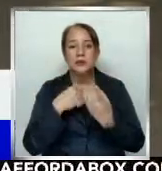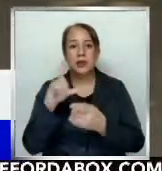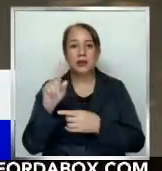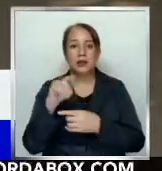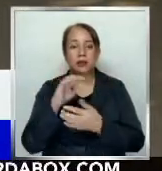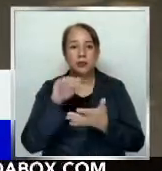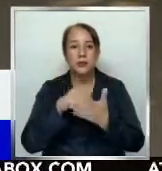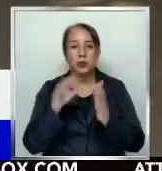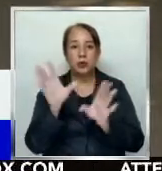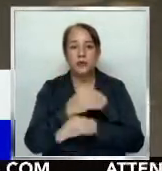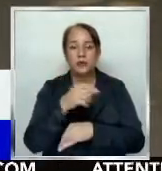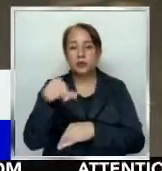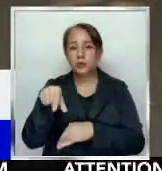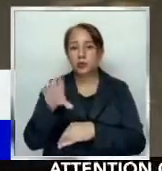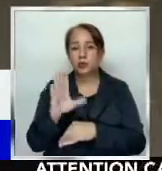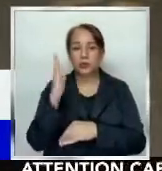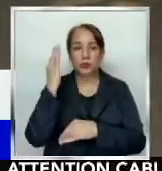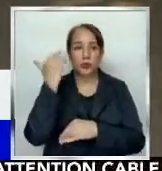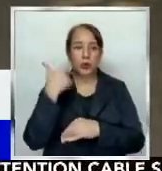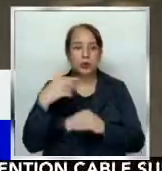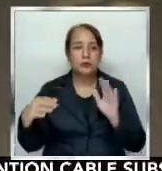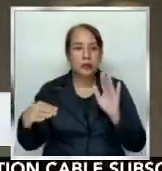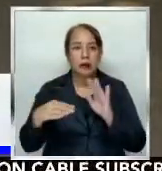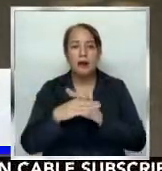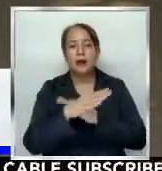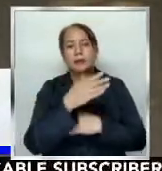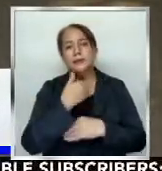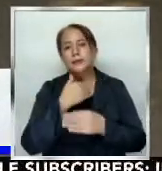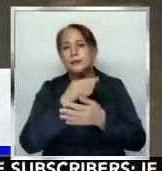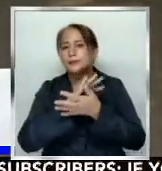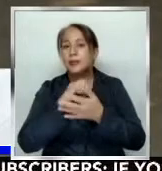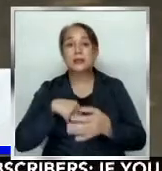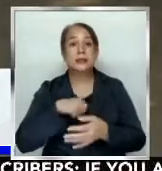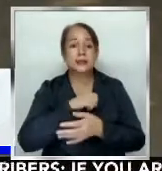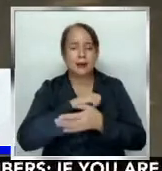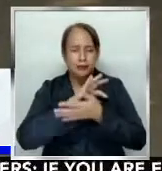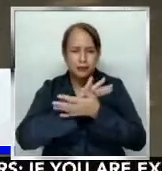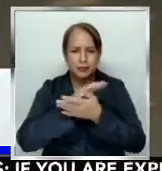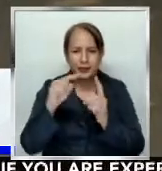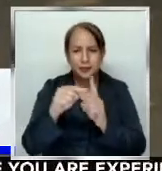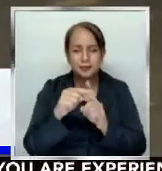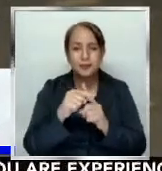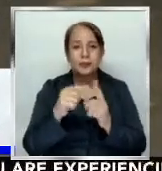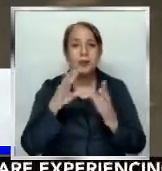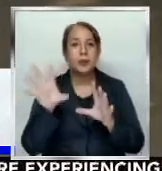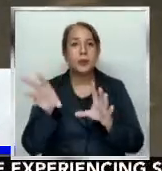Quezon City dahil sa tumataas na bilang ng mga empleyadong nagkakasakit. Kabilang sa mga